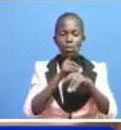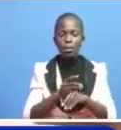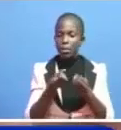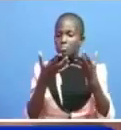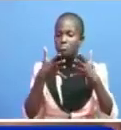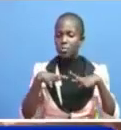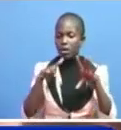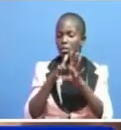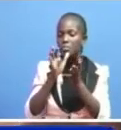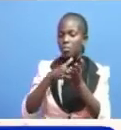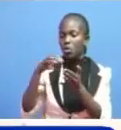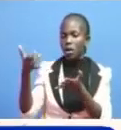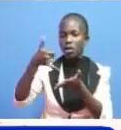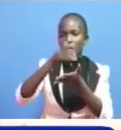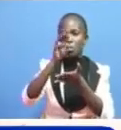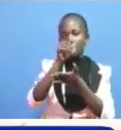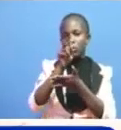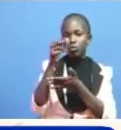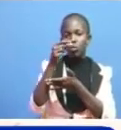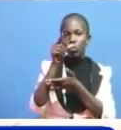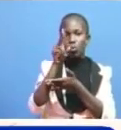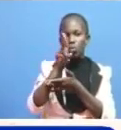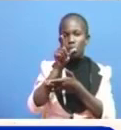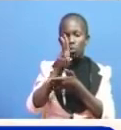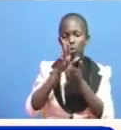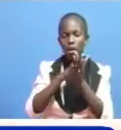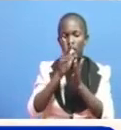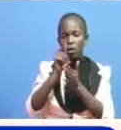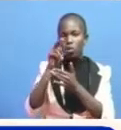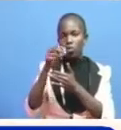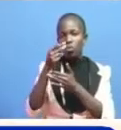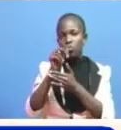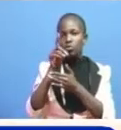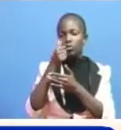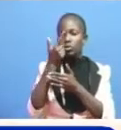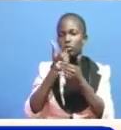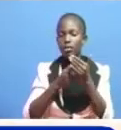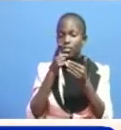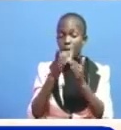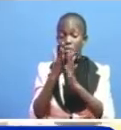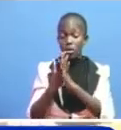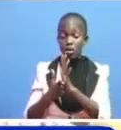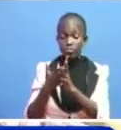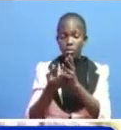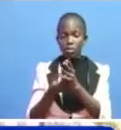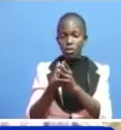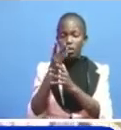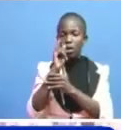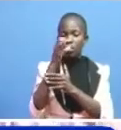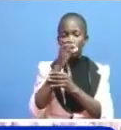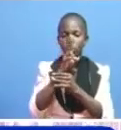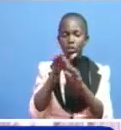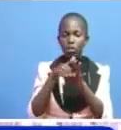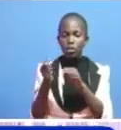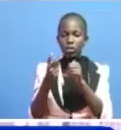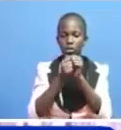undini ya Masaku umevuwa matungulu na Kangundo uweta kanave na ingi mubango wa kuvingwa nyumba ya isi uka na ya kuthinikia uwe la vinyeye mwini wa